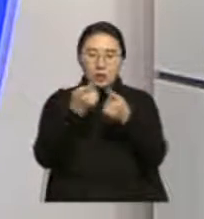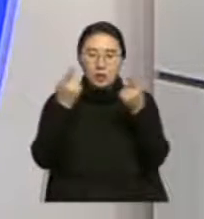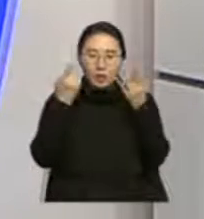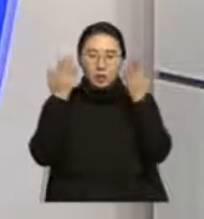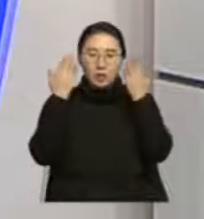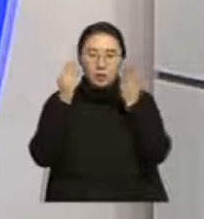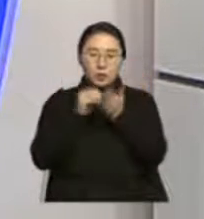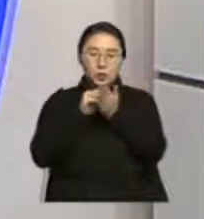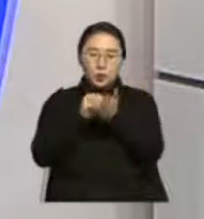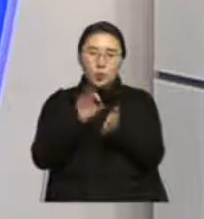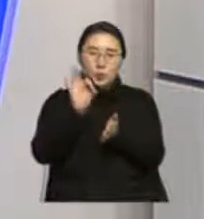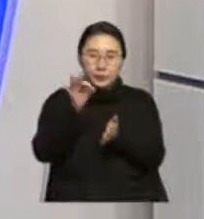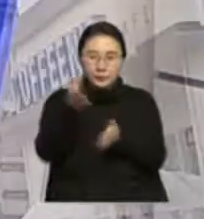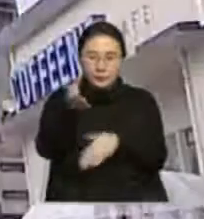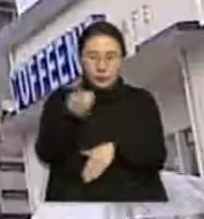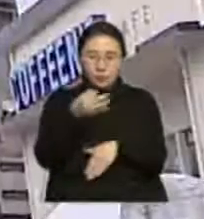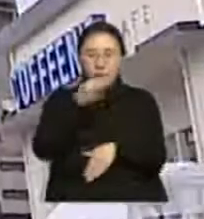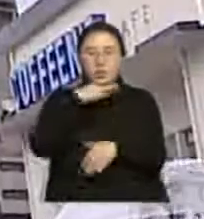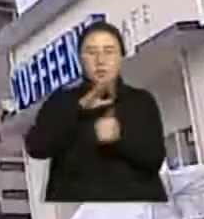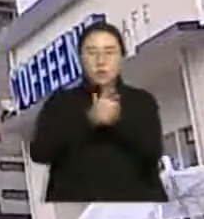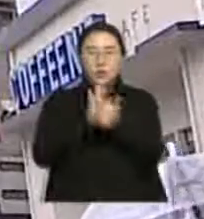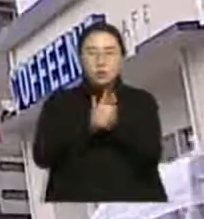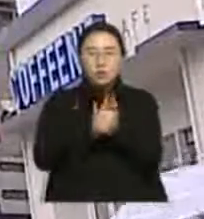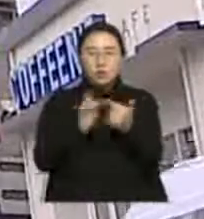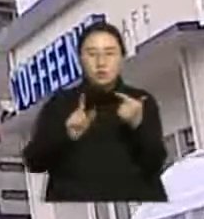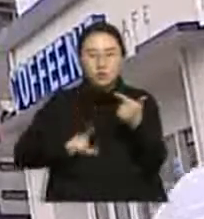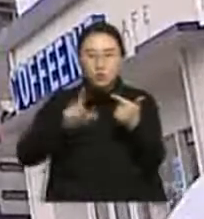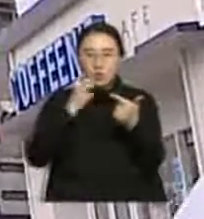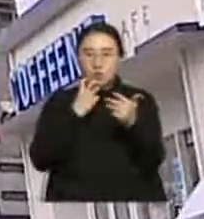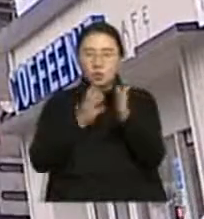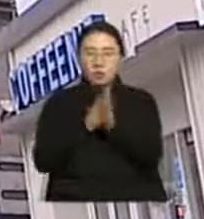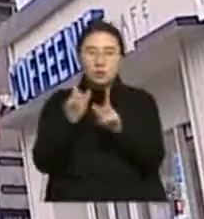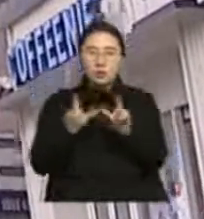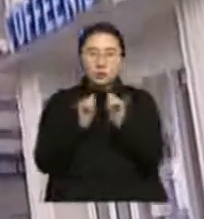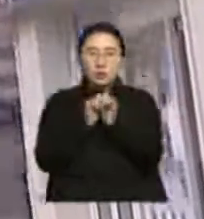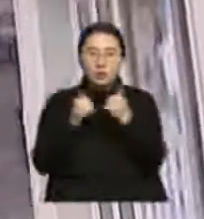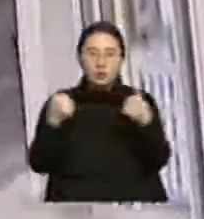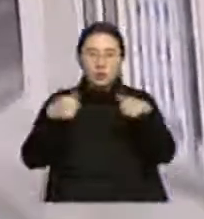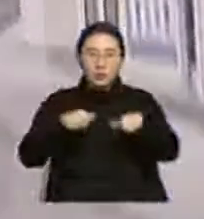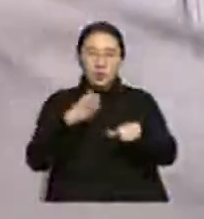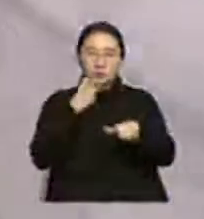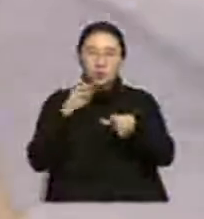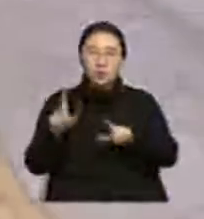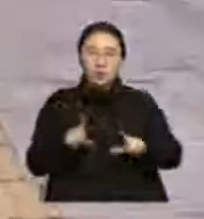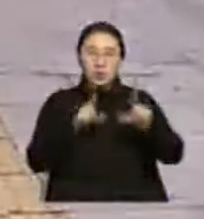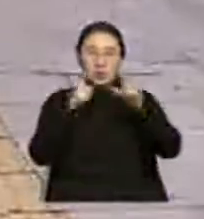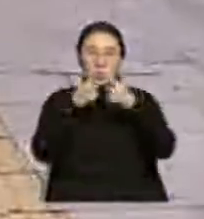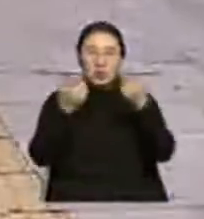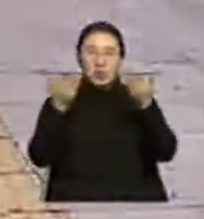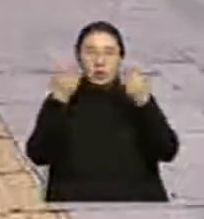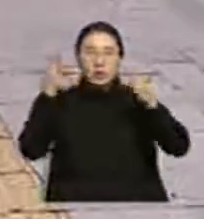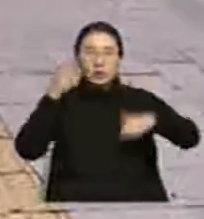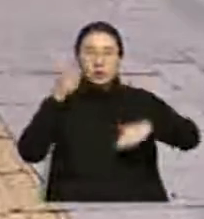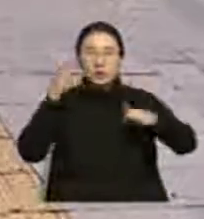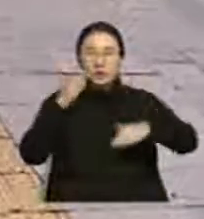대출의 이자를 지원합니다. 6일 서울시는 주민등록상 서울에서 거주하는 대학생들